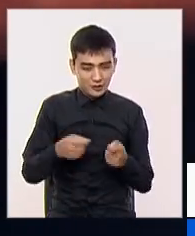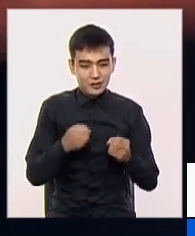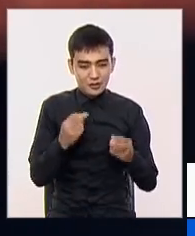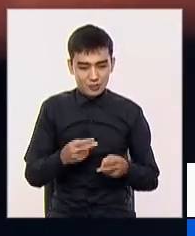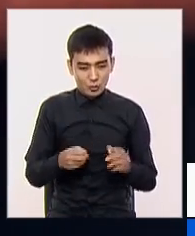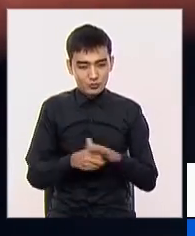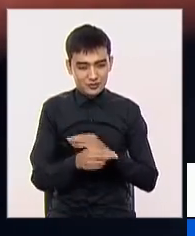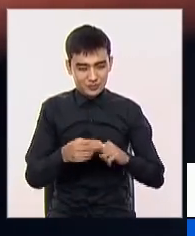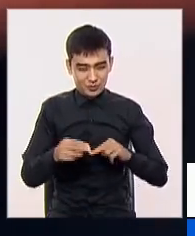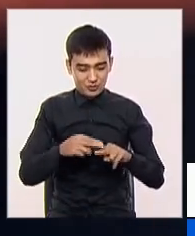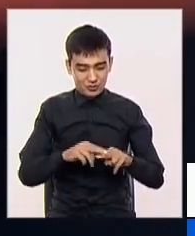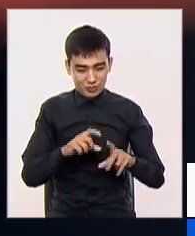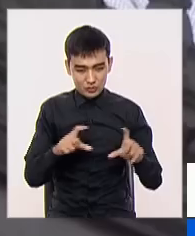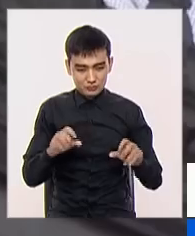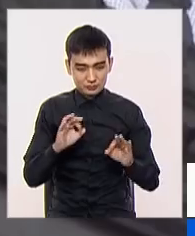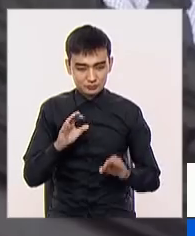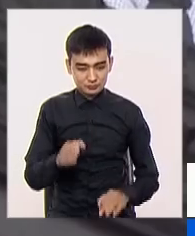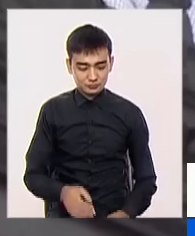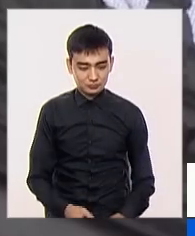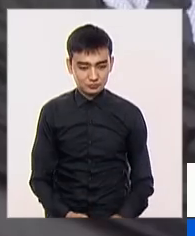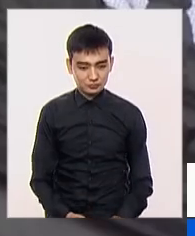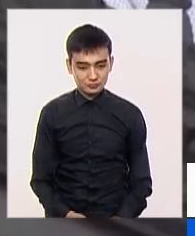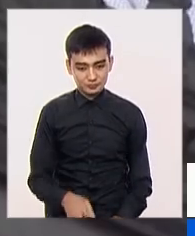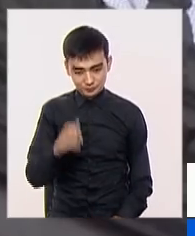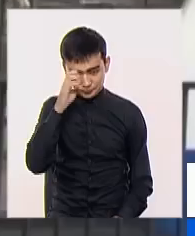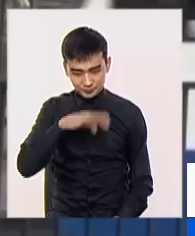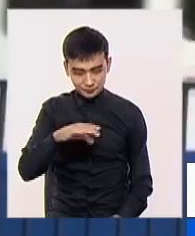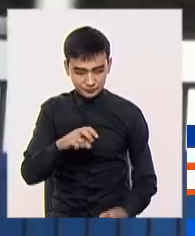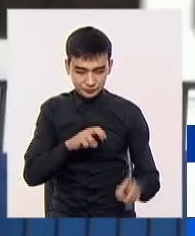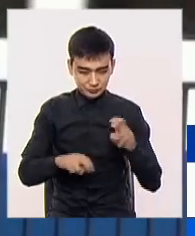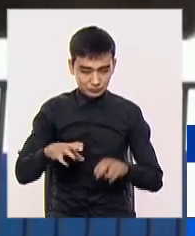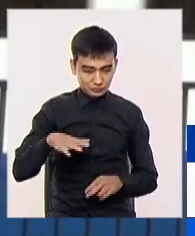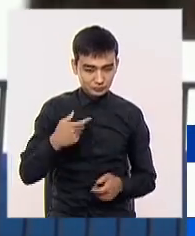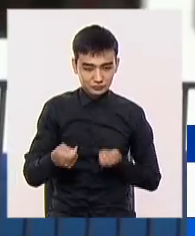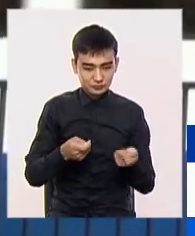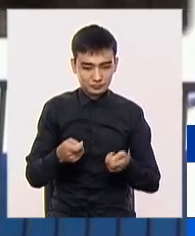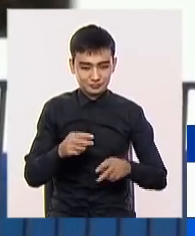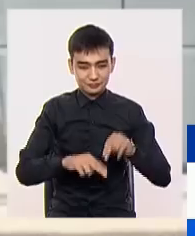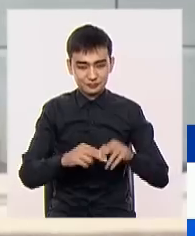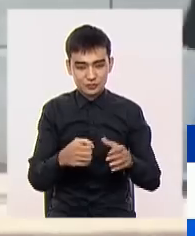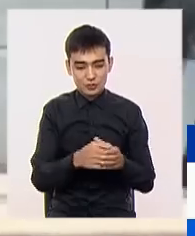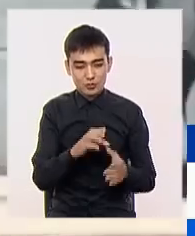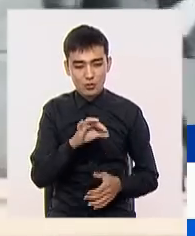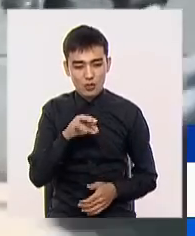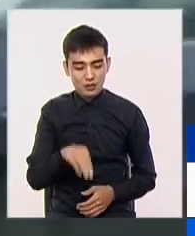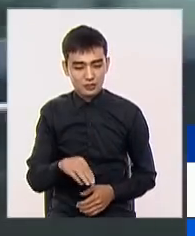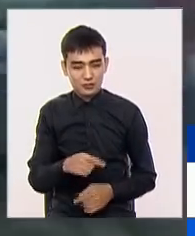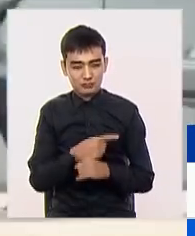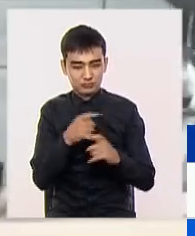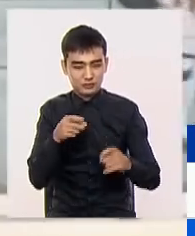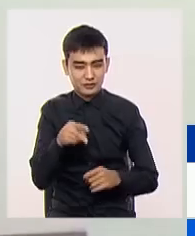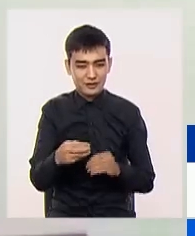преступников, расскажет Жамал Кабдуллина. В международный розыск бывший руководитель строительной компании Булат Алтынбеков был объявлен